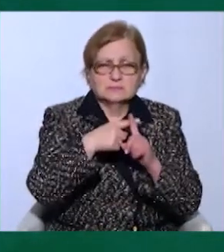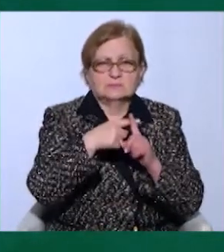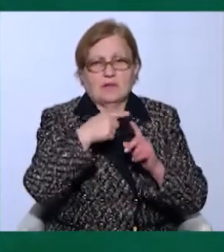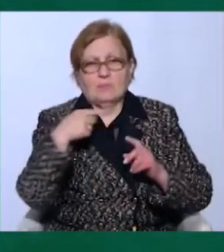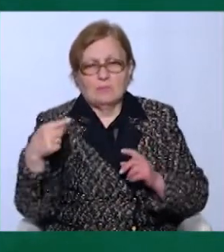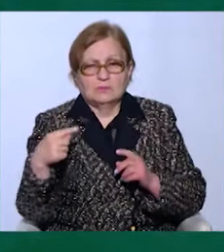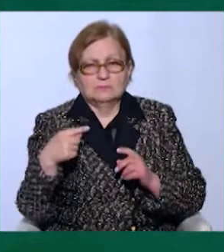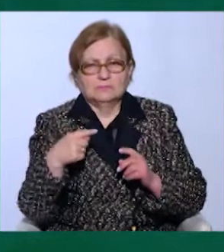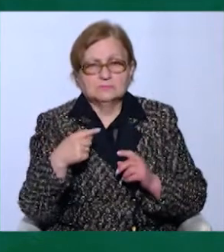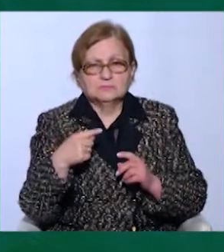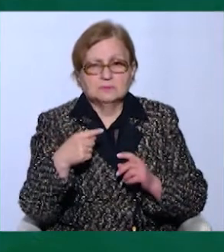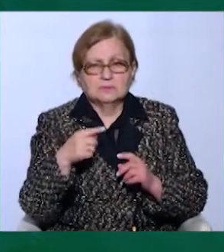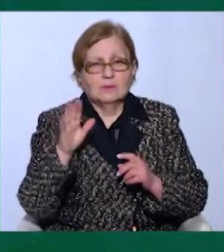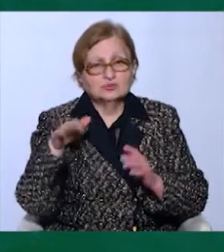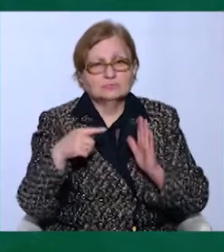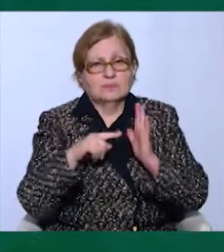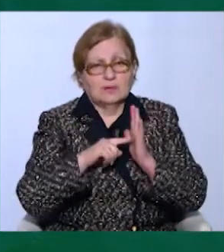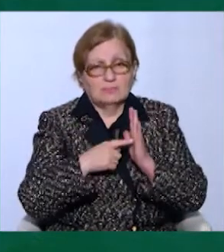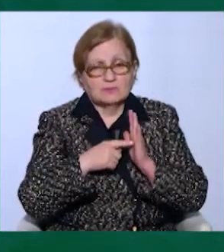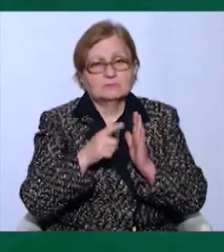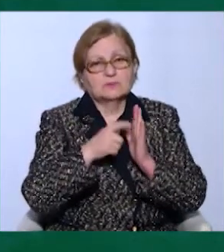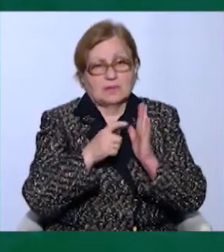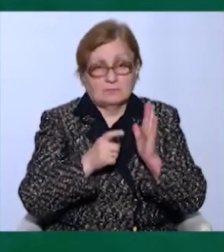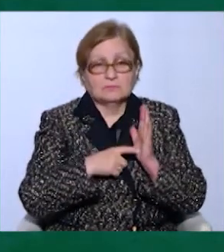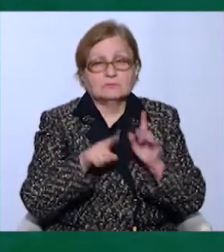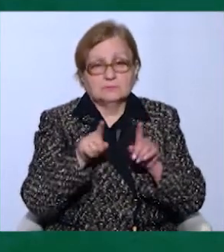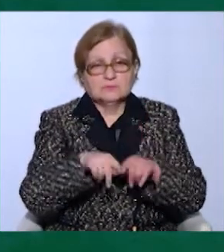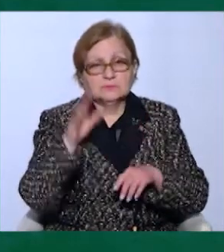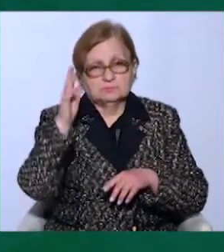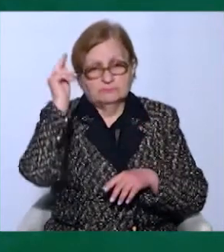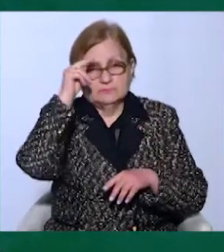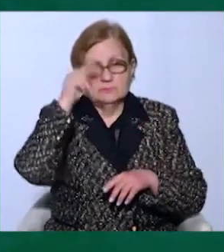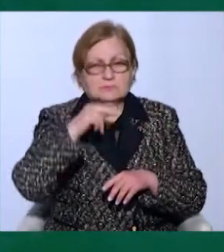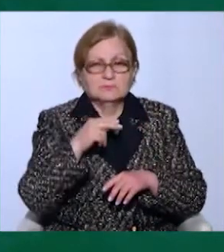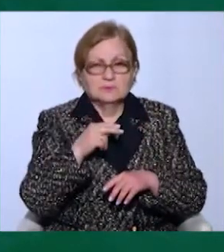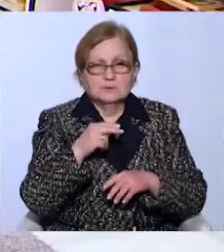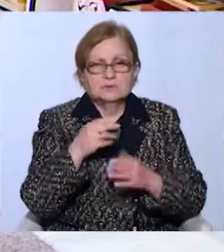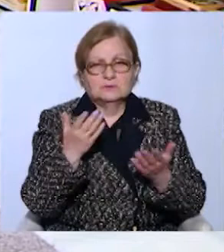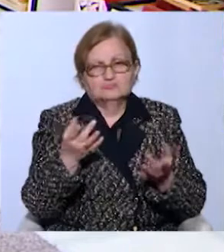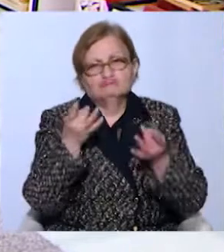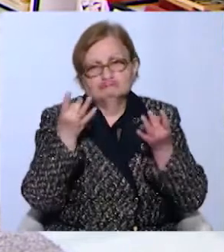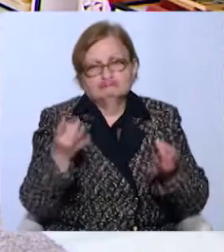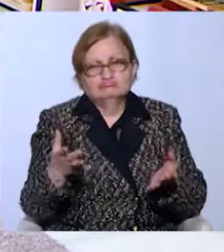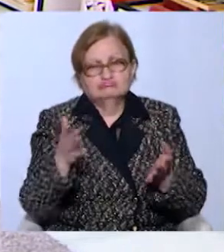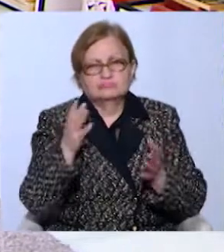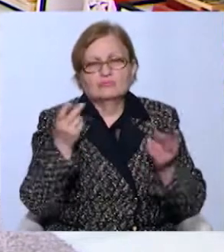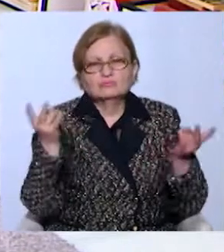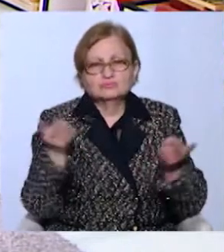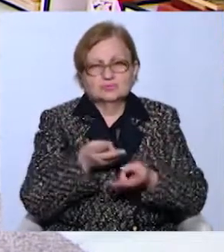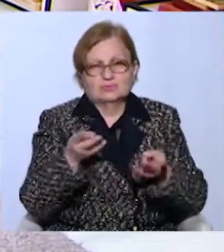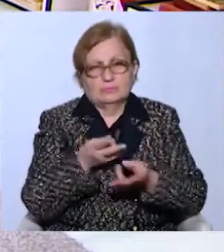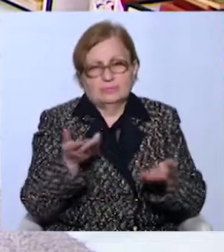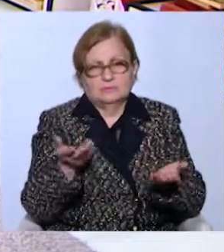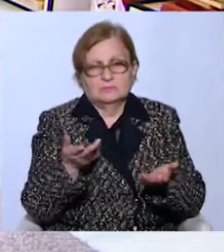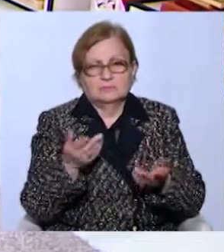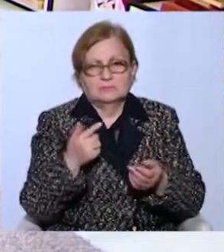gamoklebas, şimdi gamravlebas, gakupasat suistavlit. Eseni, bu ne brivia, zaliyan kirdeba, imitom rom, kideve